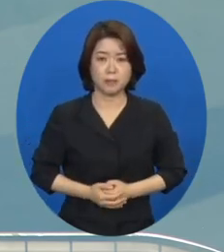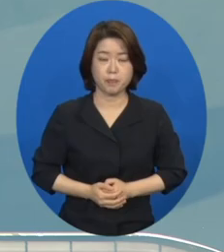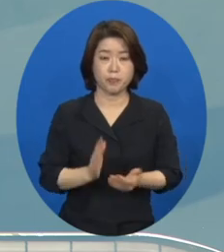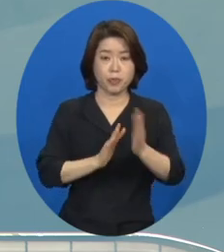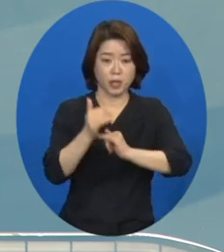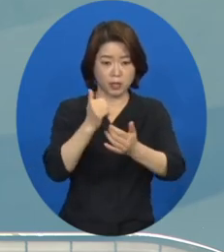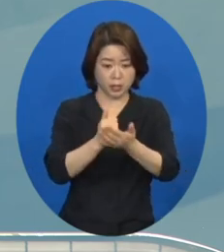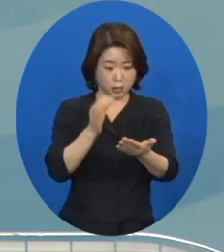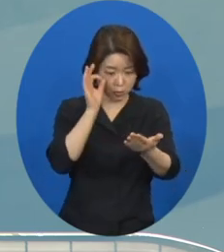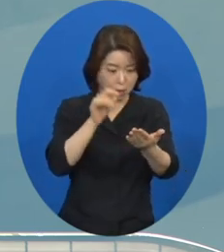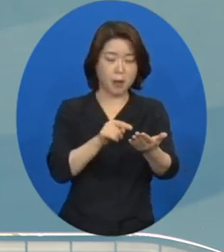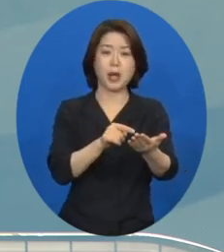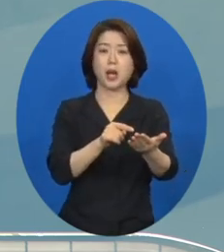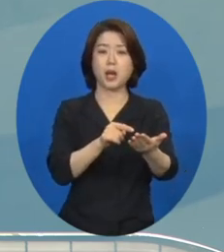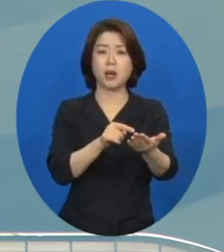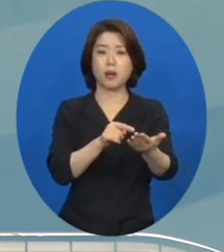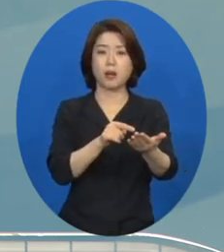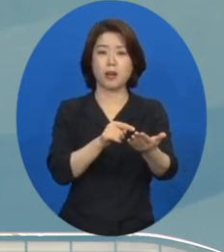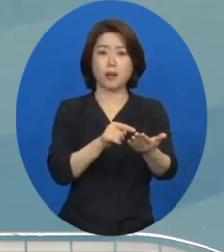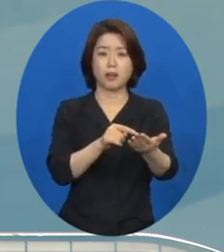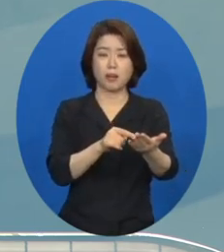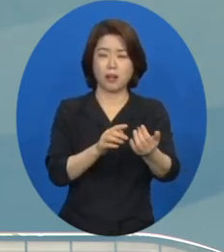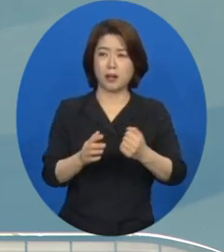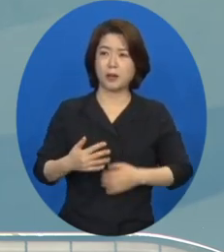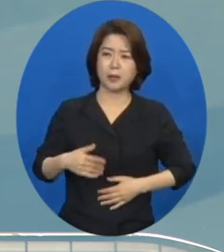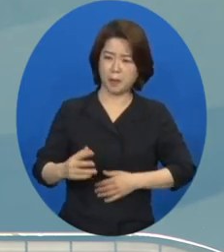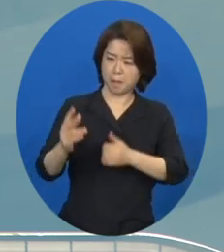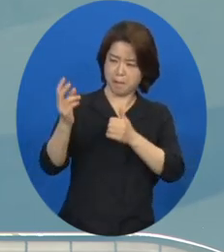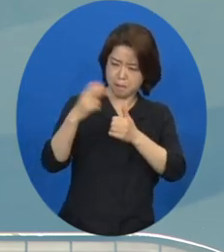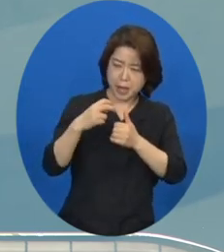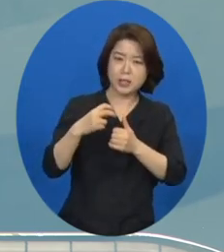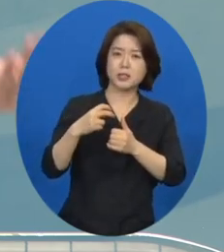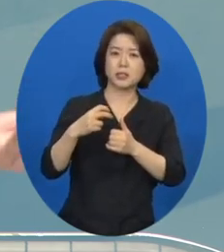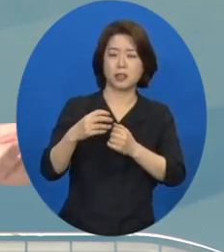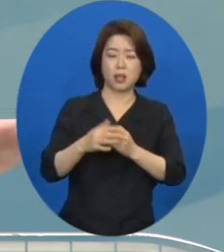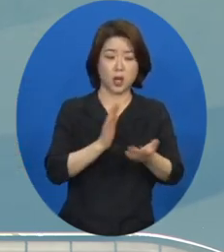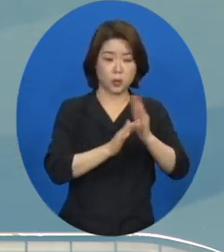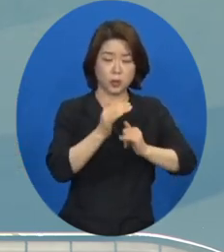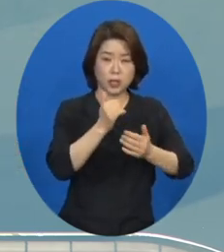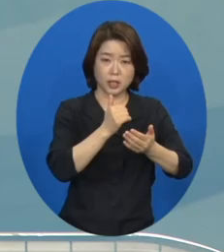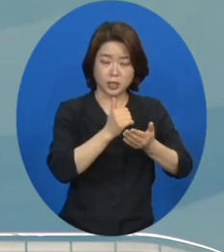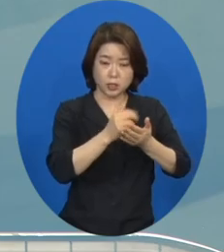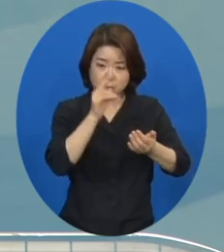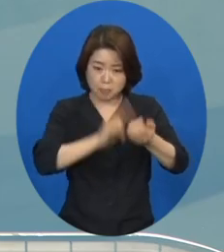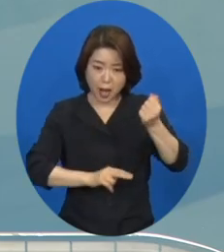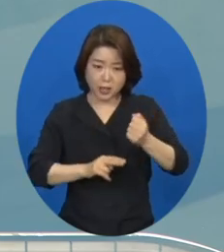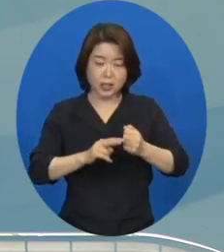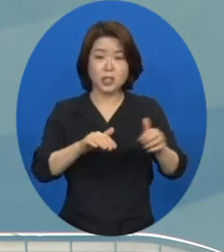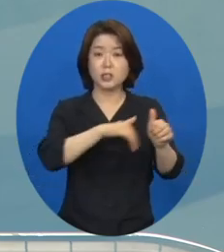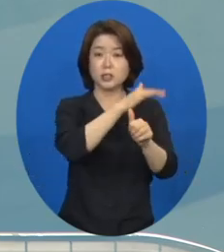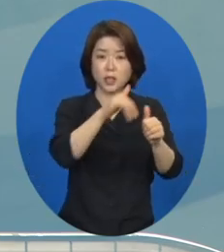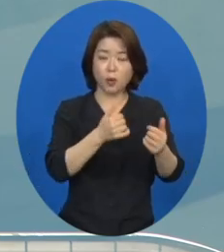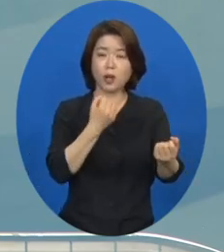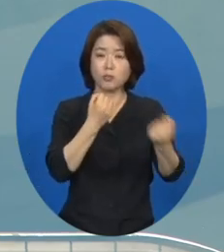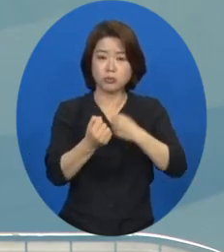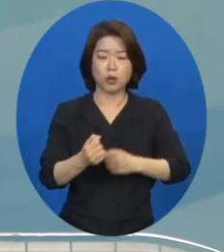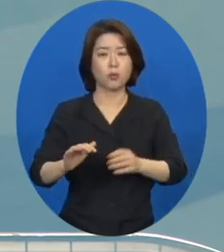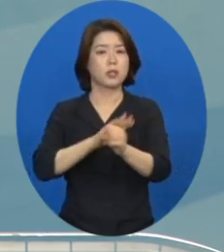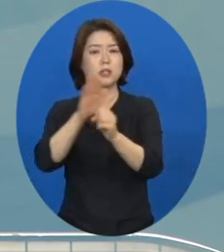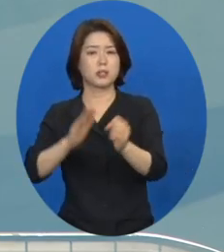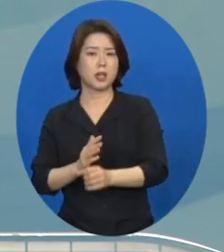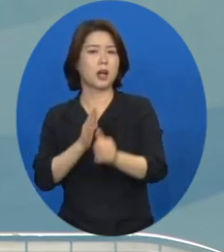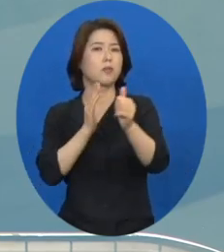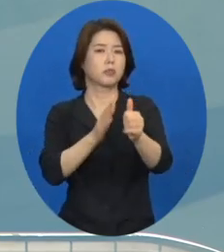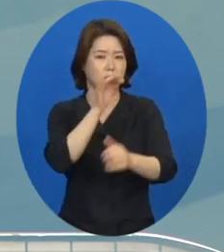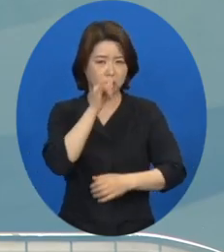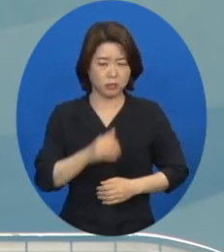예수님 보세요. 그렇게 배신을 당하고 제자가 팔아넘길 이런 상황에서도 사랑하라고